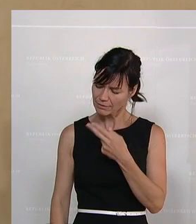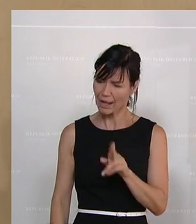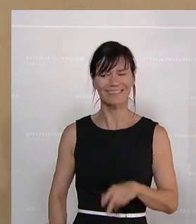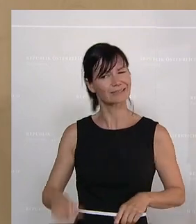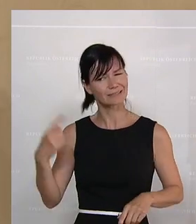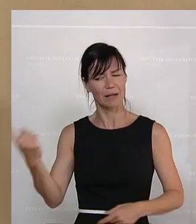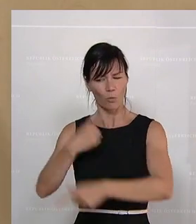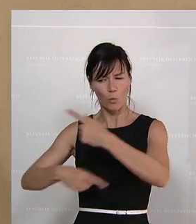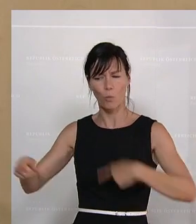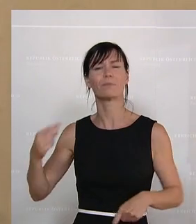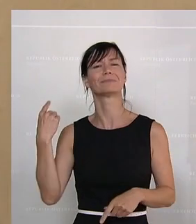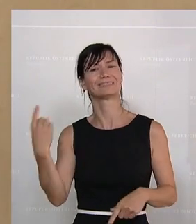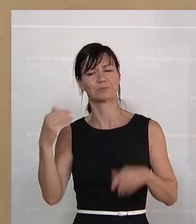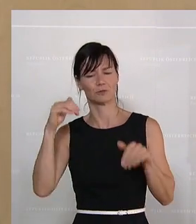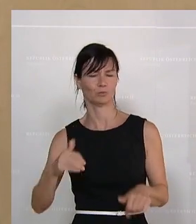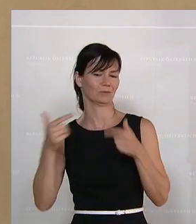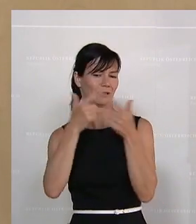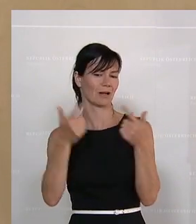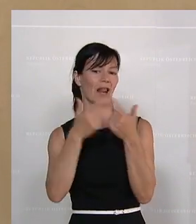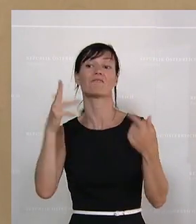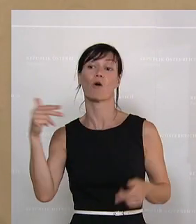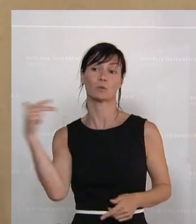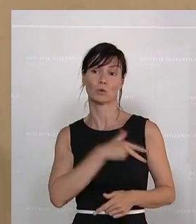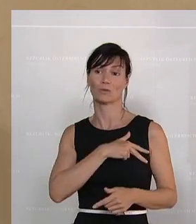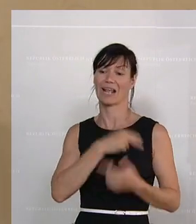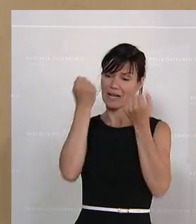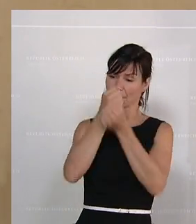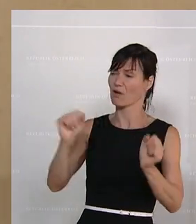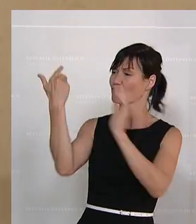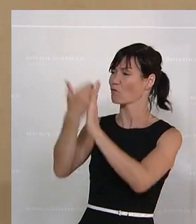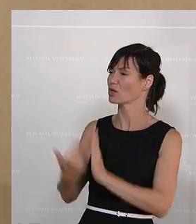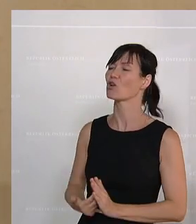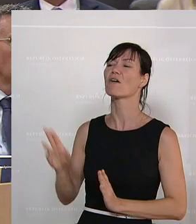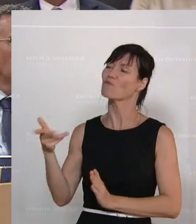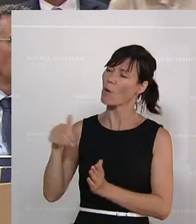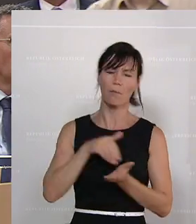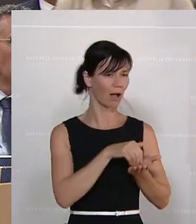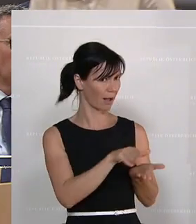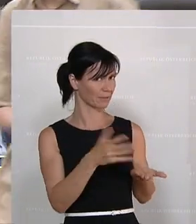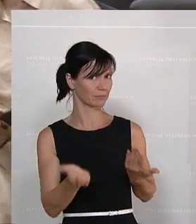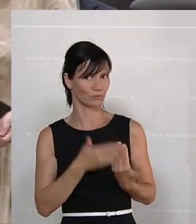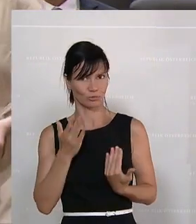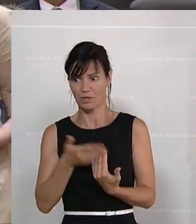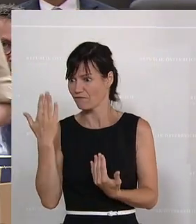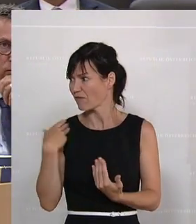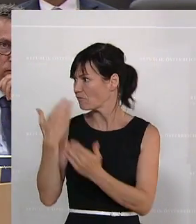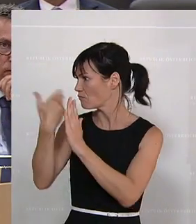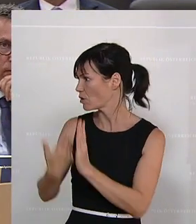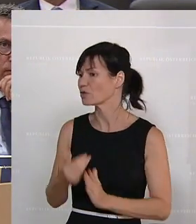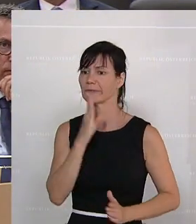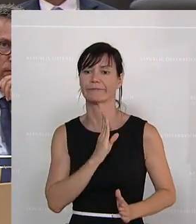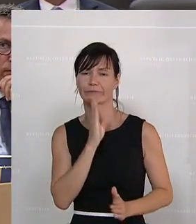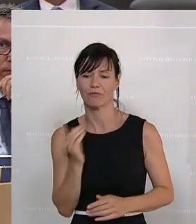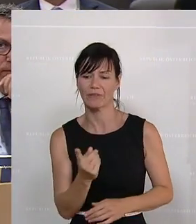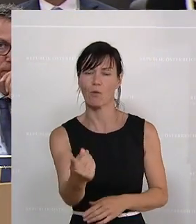müssen erklären wieso sie die vorschläge der sozialdemokratie ablehnen wir haben gesagt um nachhaltig zum beispiel bei den pensionisten was zu machen